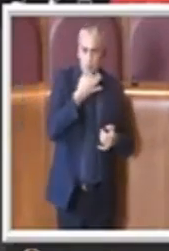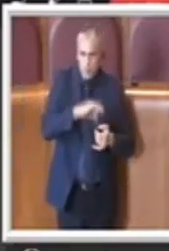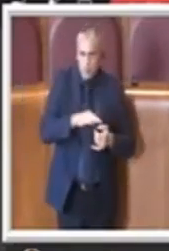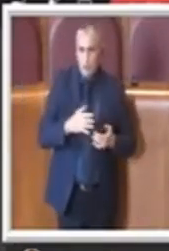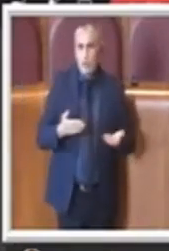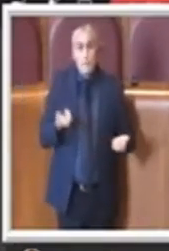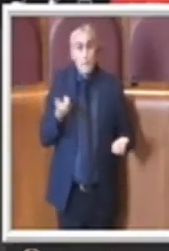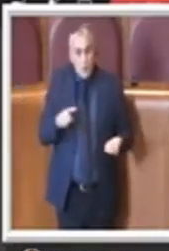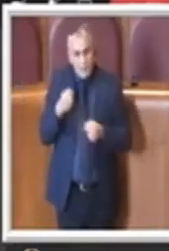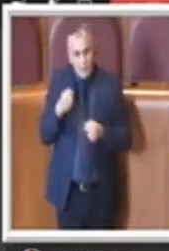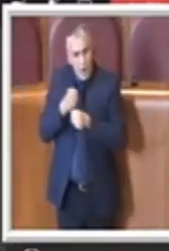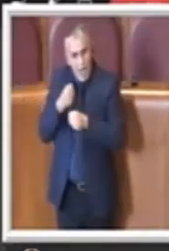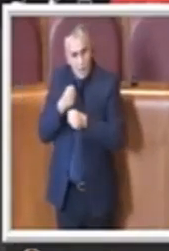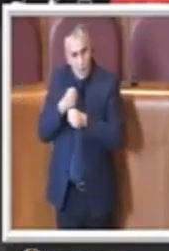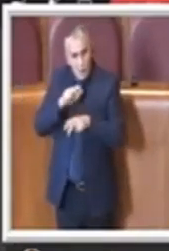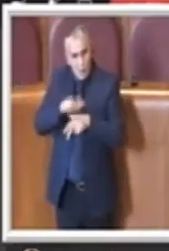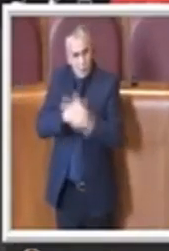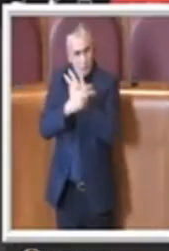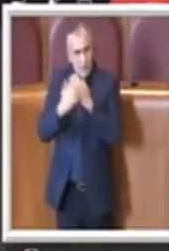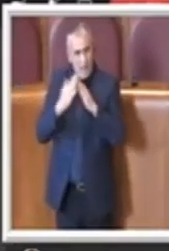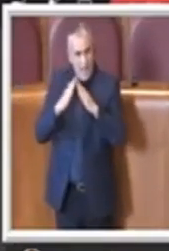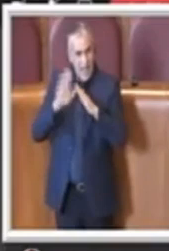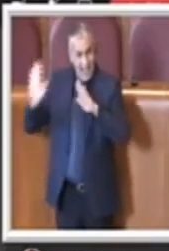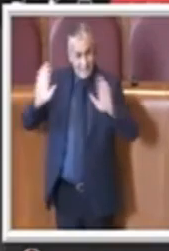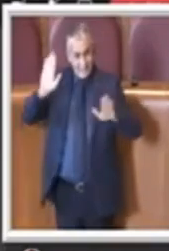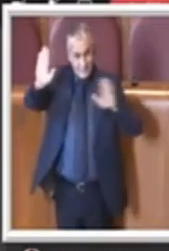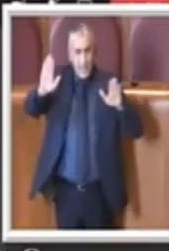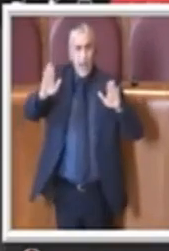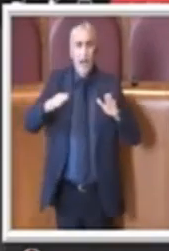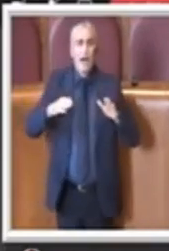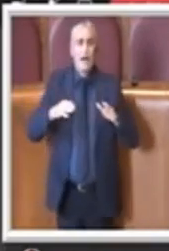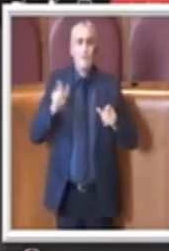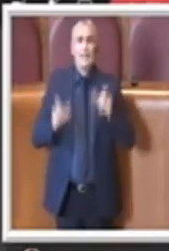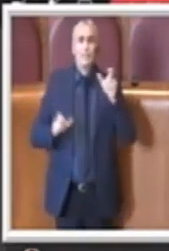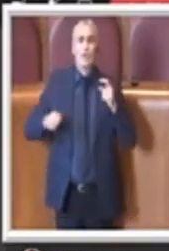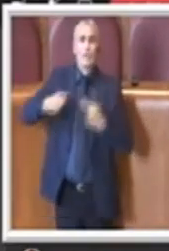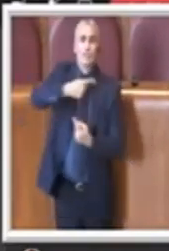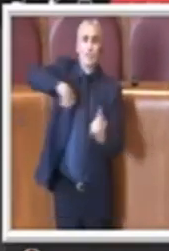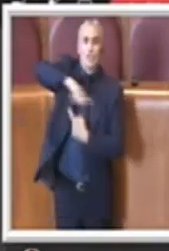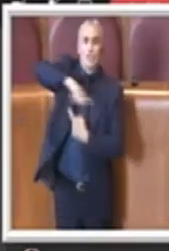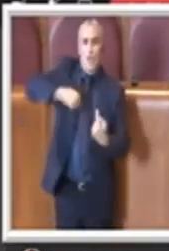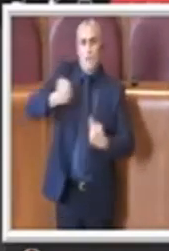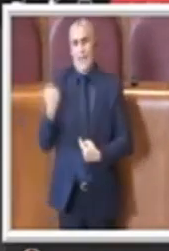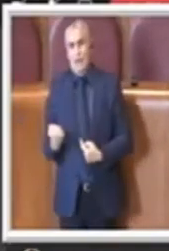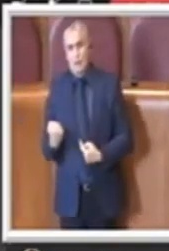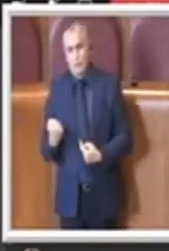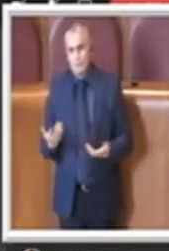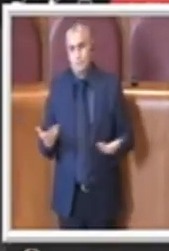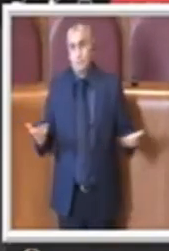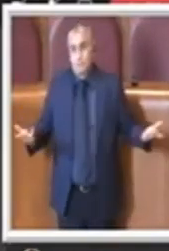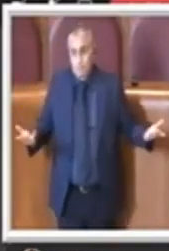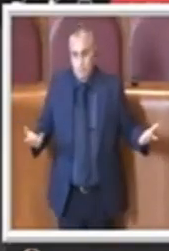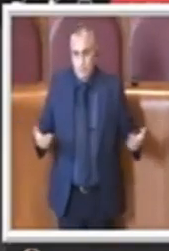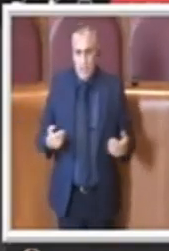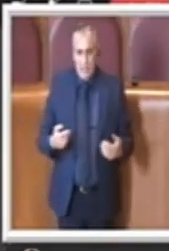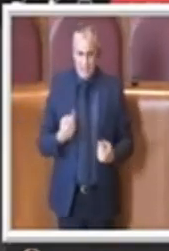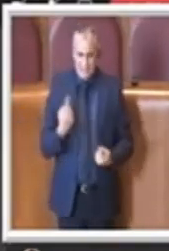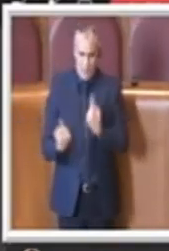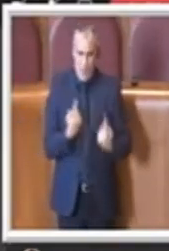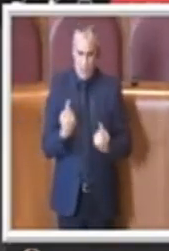fa circolare molte meno persone per cui nel male qualche piccola cosa di